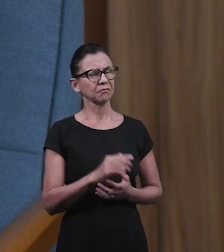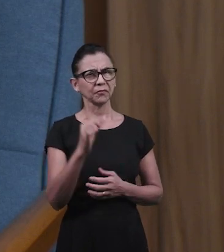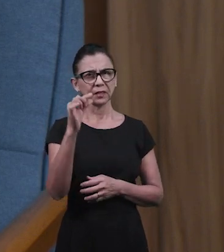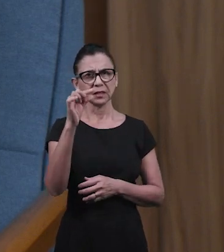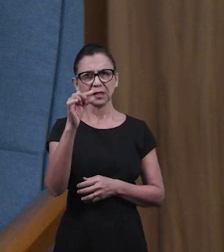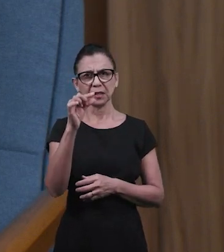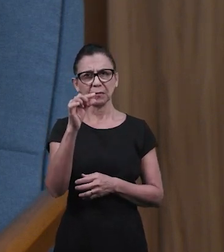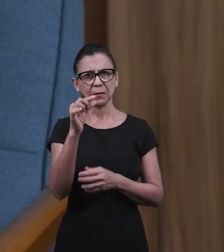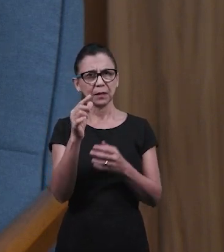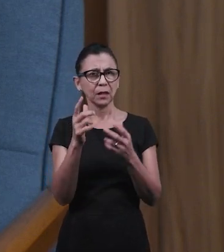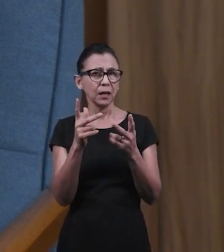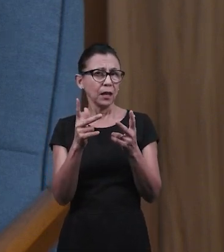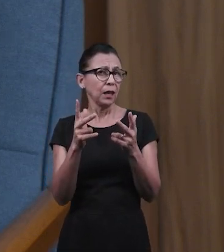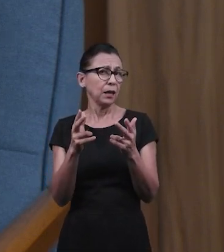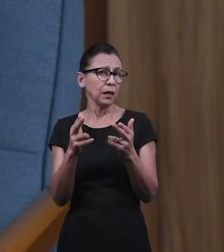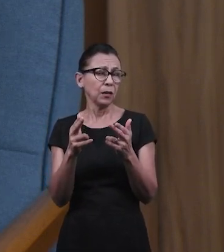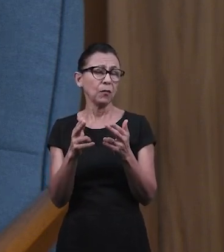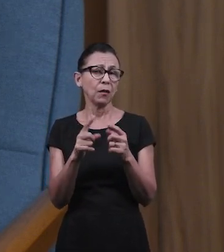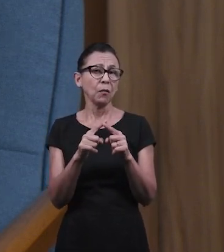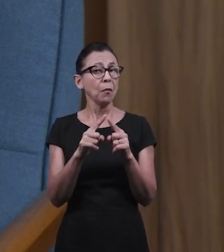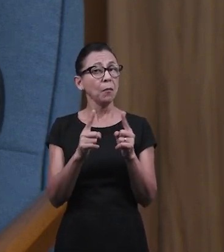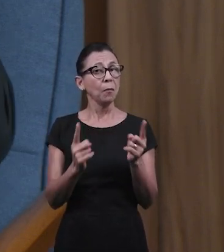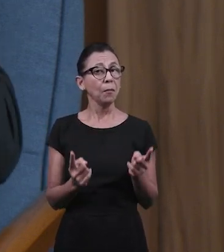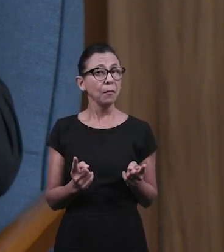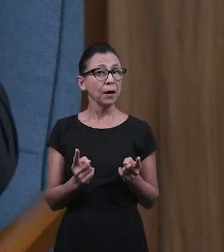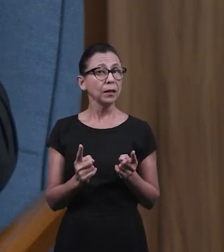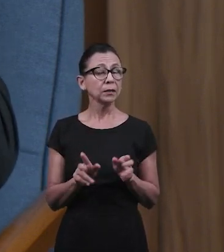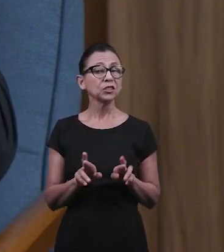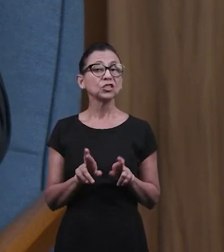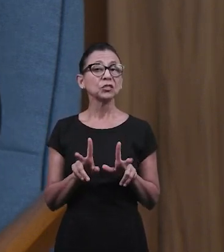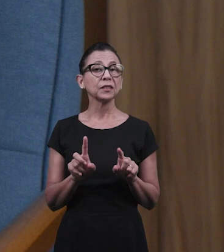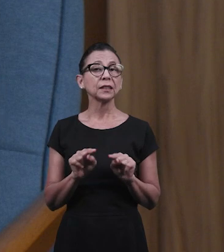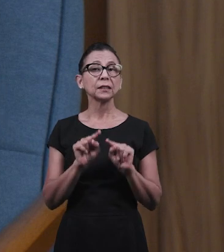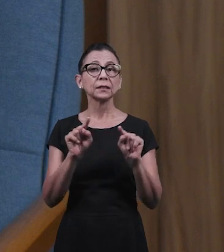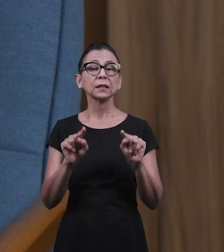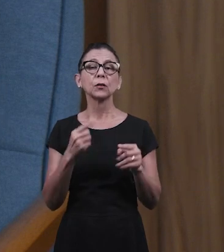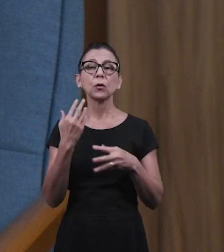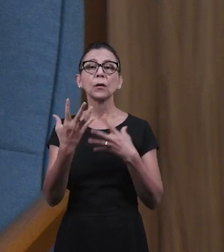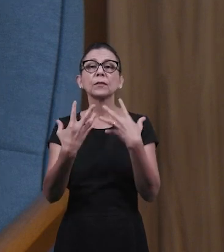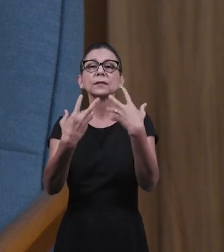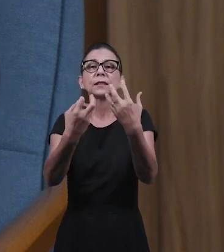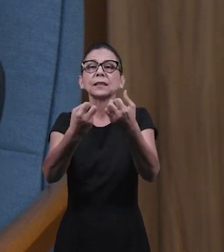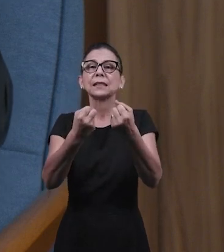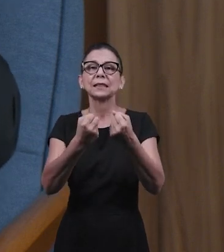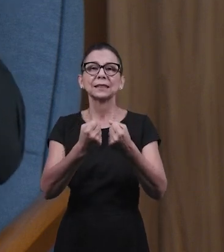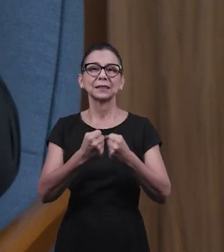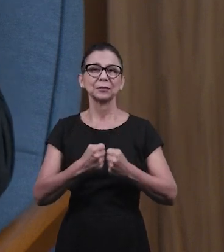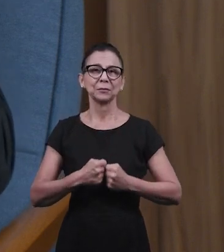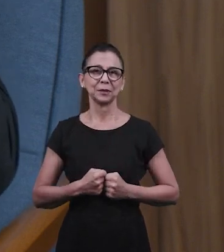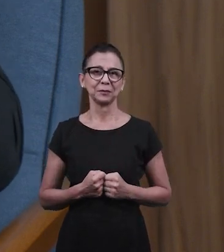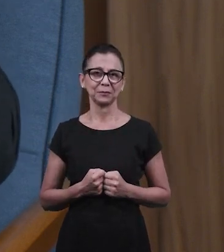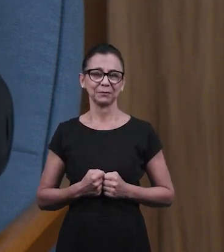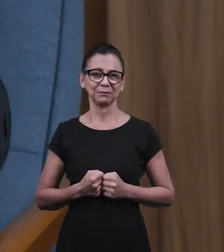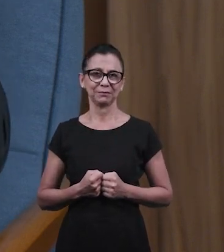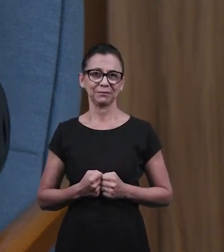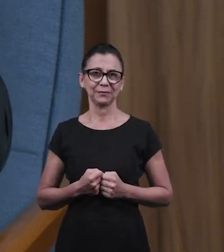sémence est la même. Ce qui change, c'est la manière de la recevoir. C'est la manière comme va se permettre